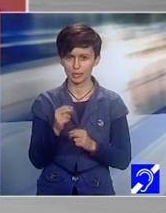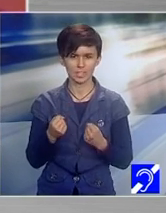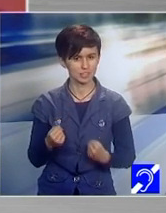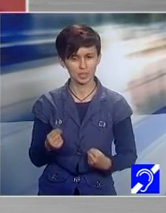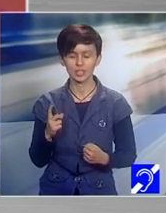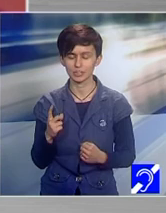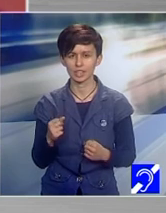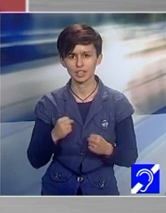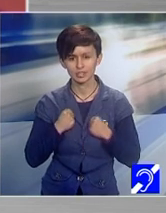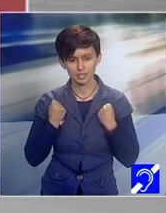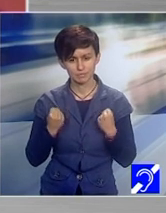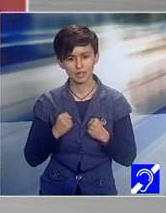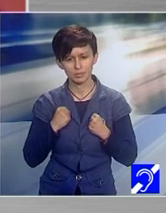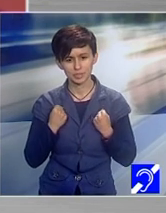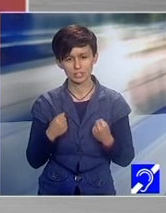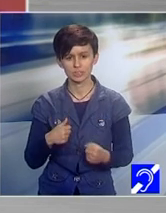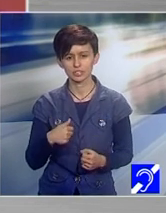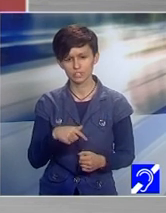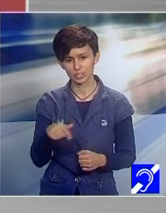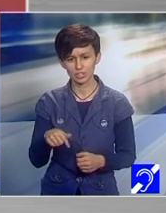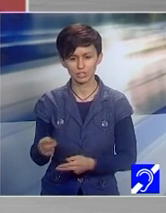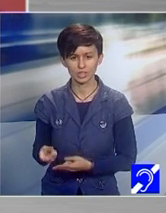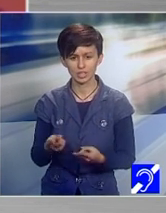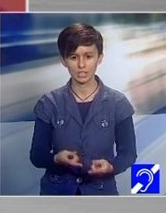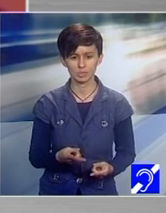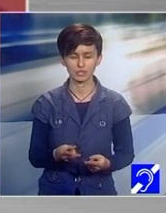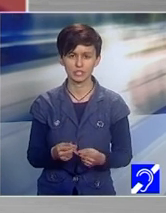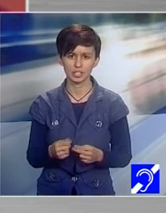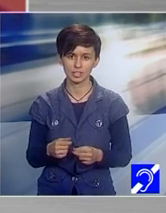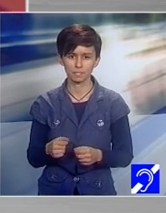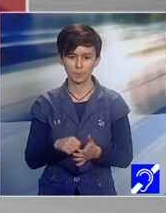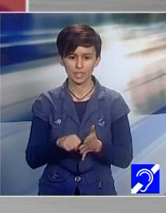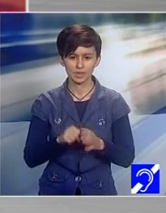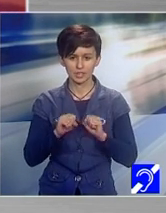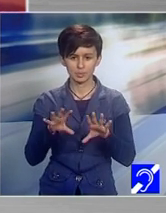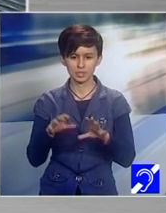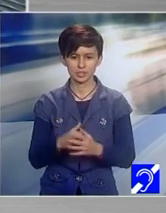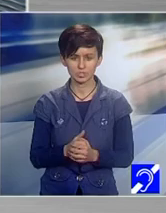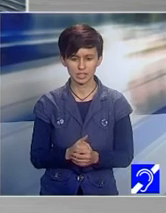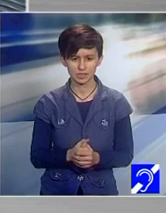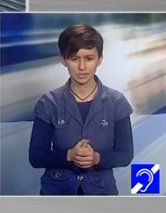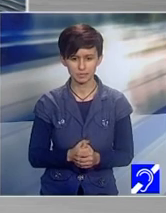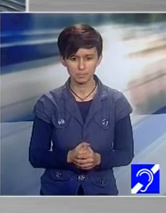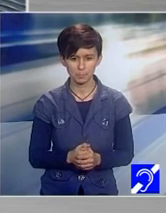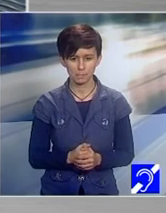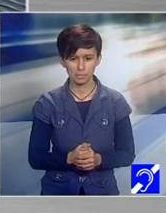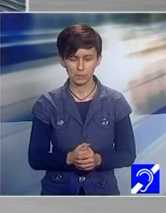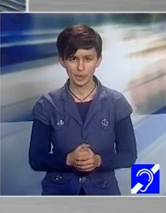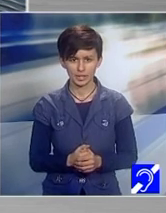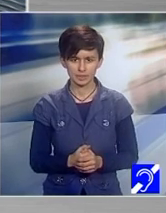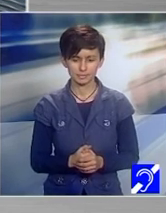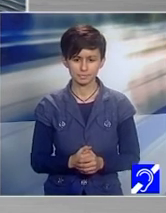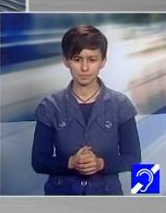tocmai de asta cu menajamente i-am adresat invitația la emisiune. Nu știam în ce formă îl găsesc. Dacă nu mă pui să alerg, o să fac efort, nicio